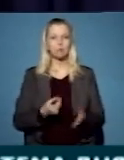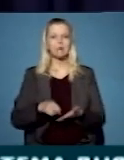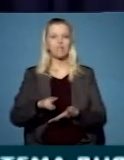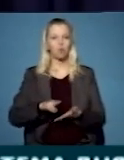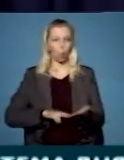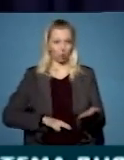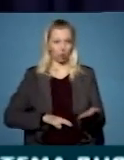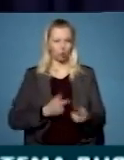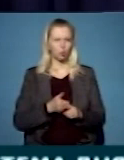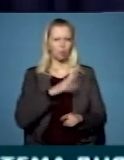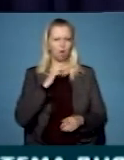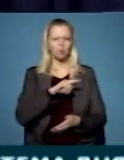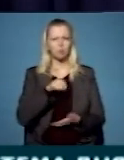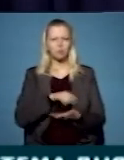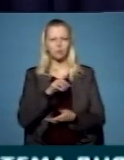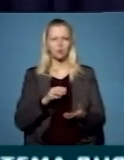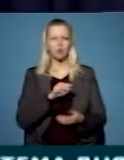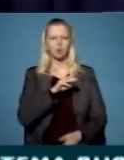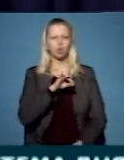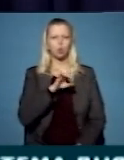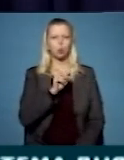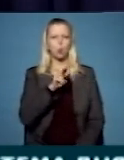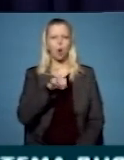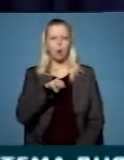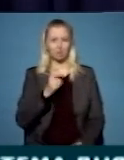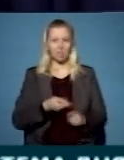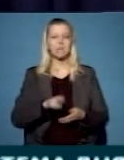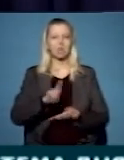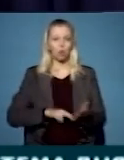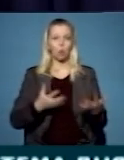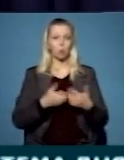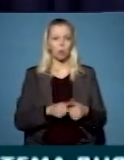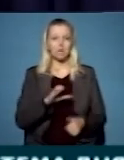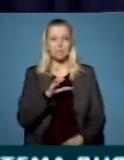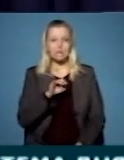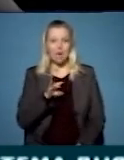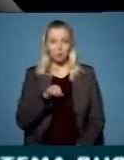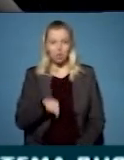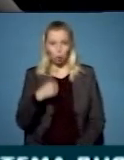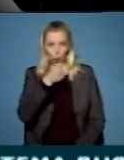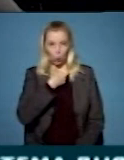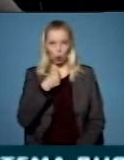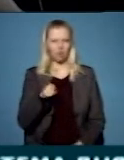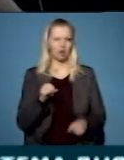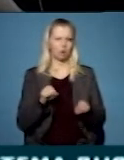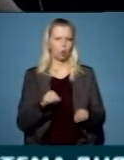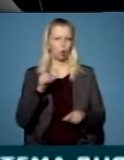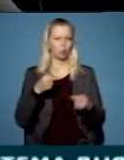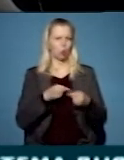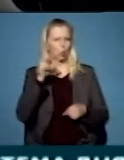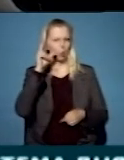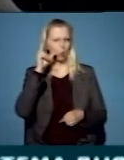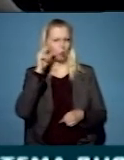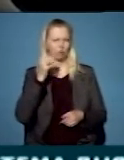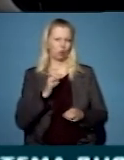сертифіковані. Отже, дуже багато запитань стосовно трукамів. Це сертифікований прилад, який в серпні цього ж року, я можу назвати точну дату, я думаю,